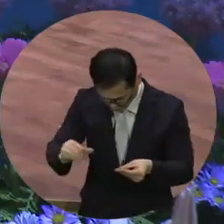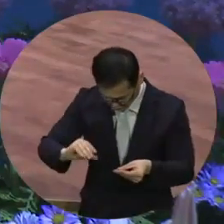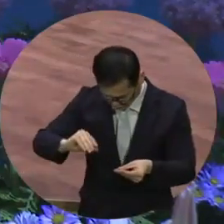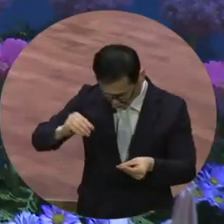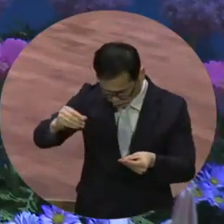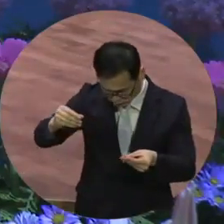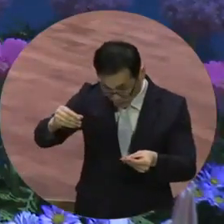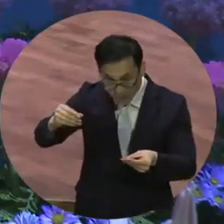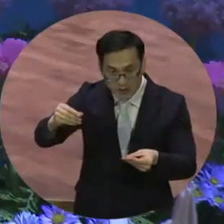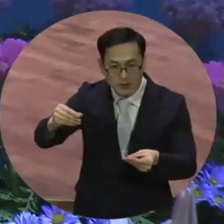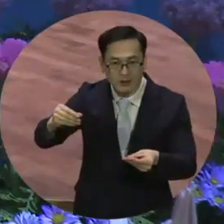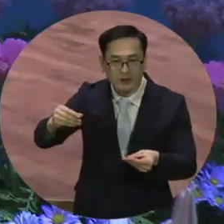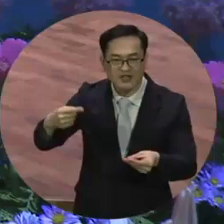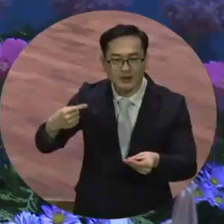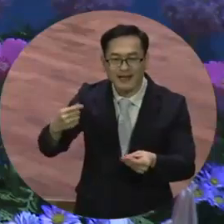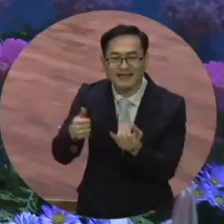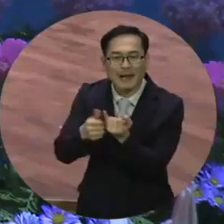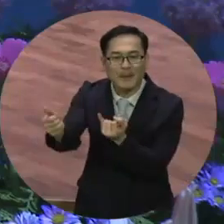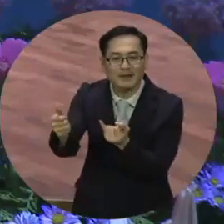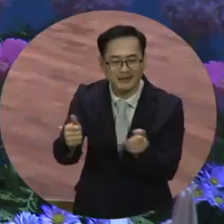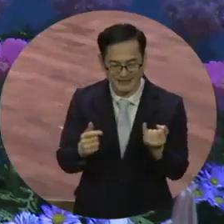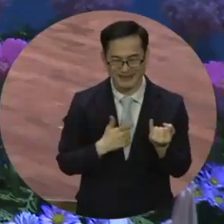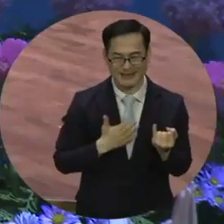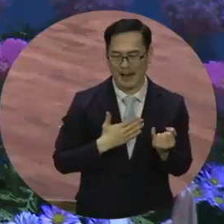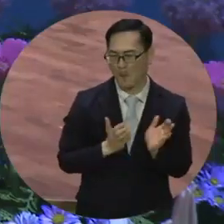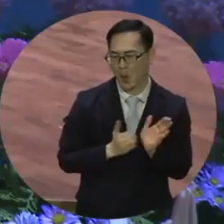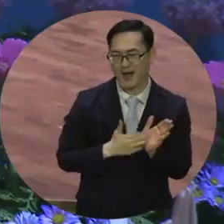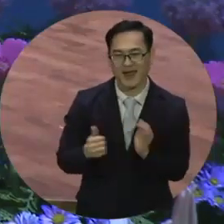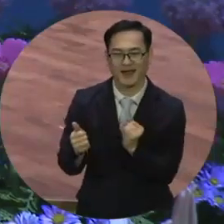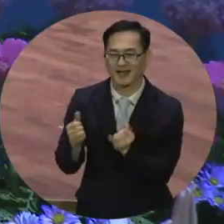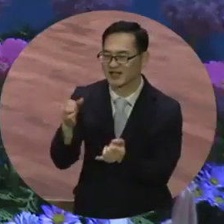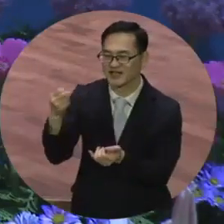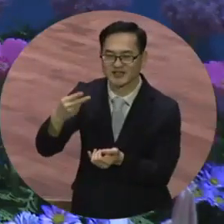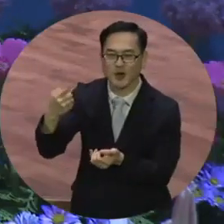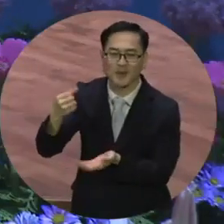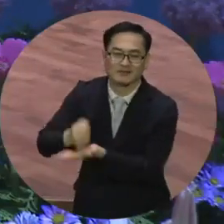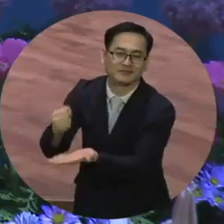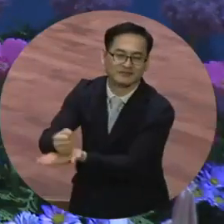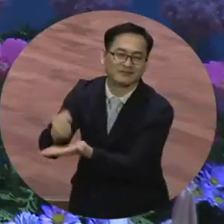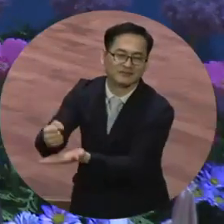통장이라. 그걸 발견 딱 보니까 1,000만 원이 딱 들어있어.